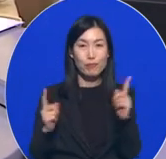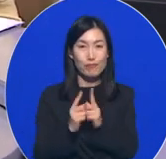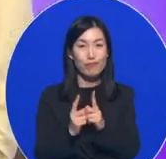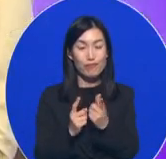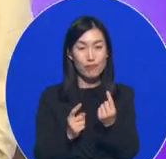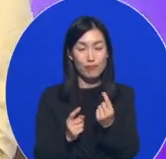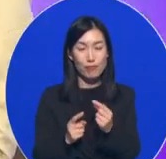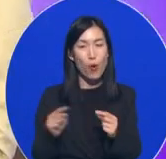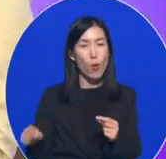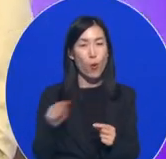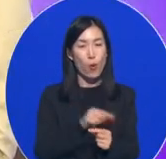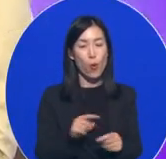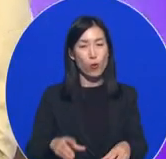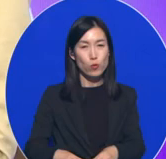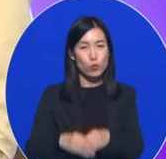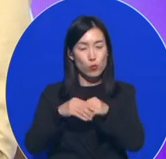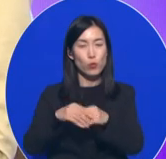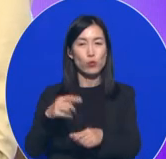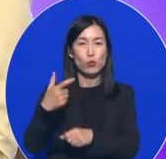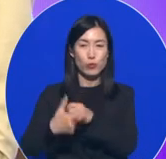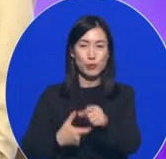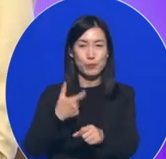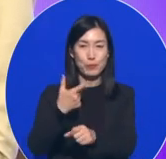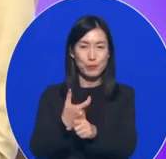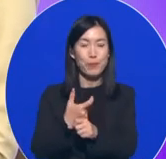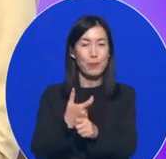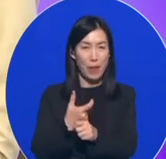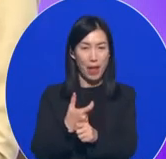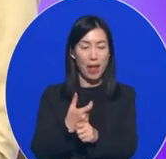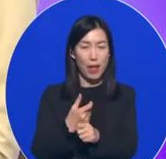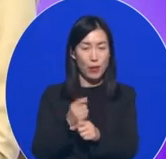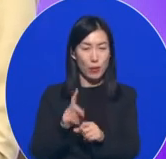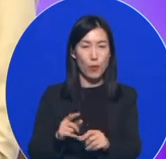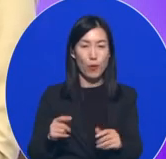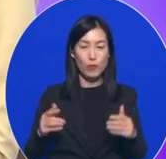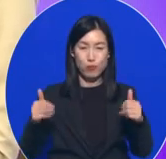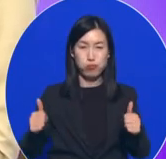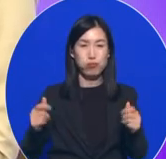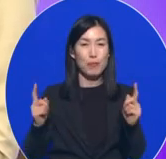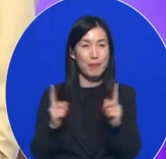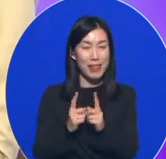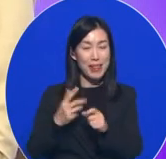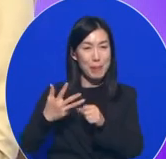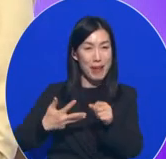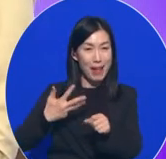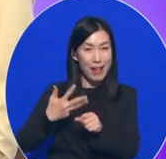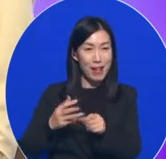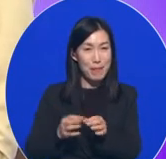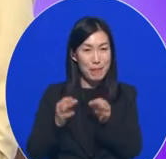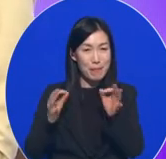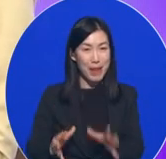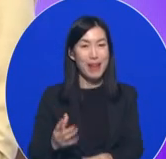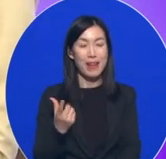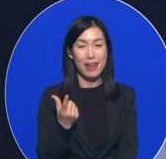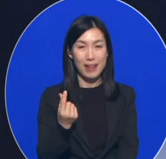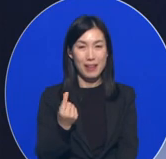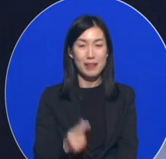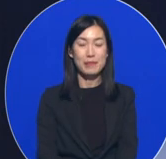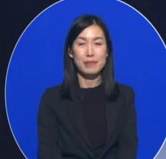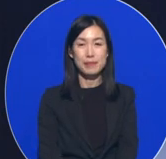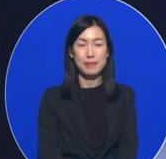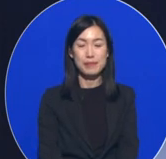수교 60주년을 올해 맞았고 또 8년 만에 열린 정상 회담이라고 더 의미가 남달랐을 것 같습니다네